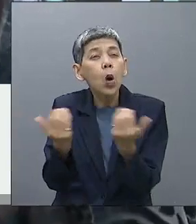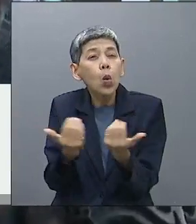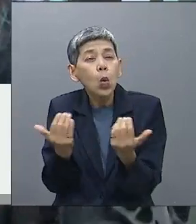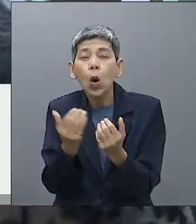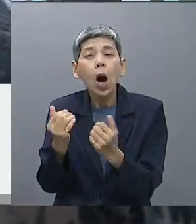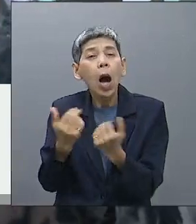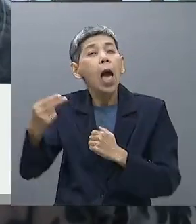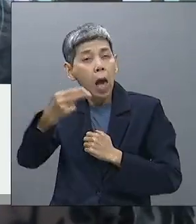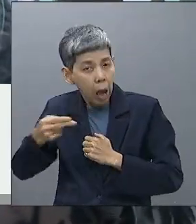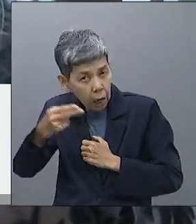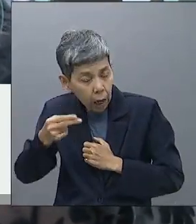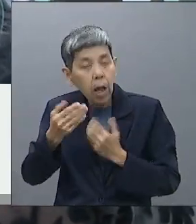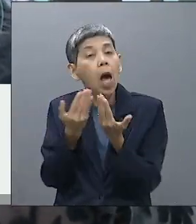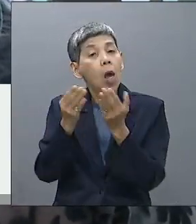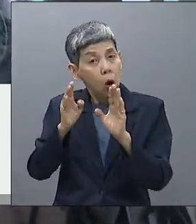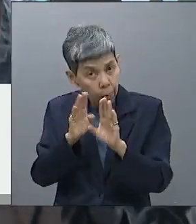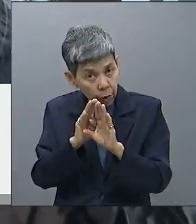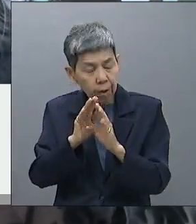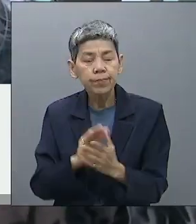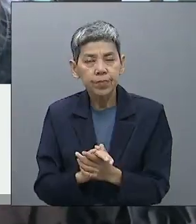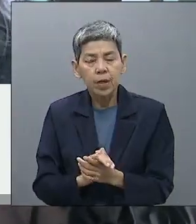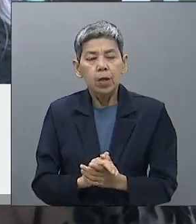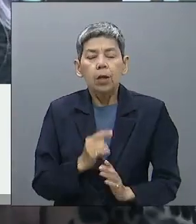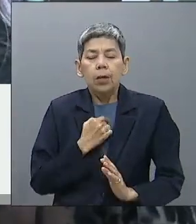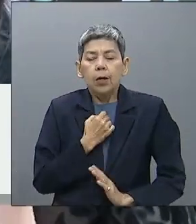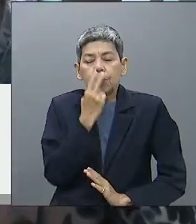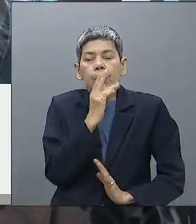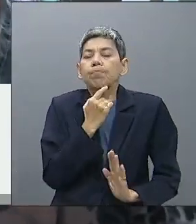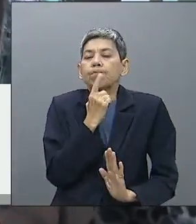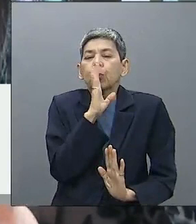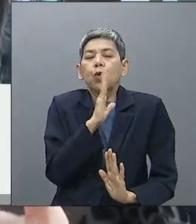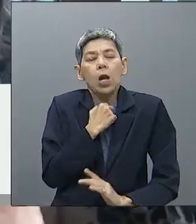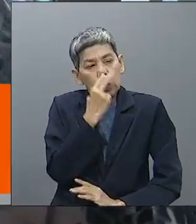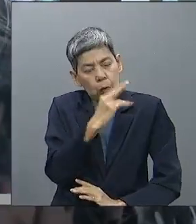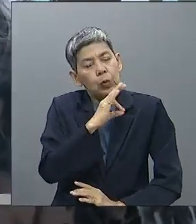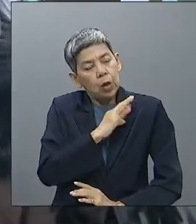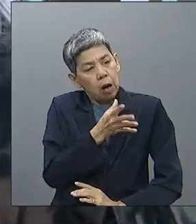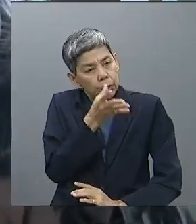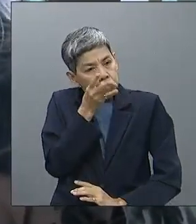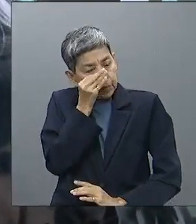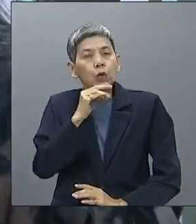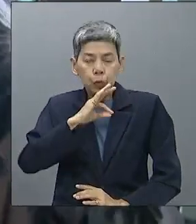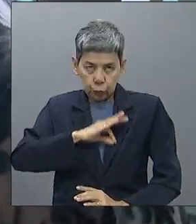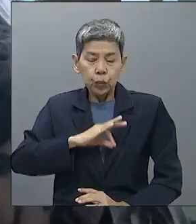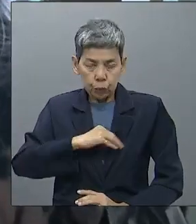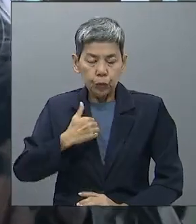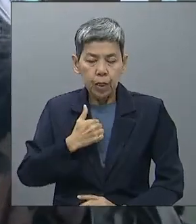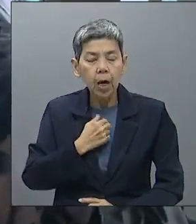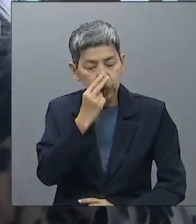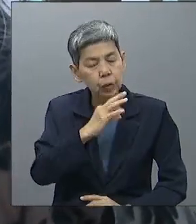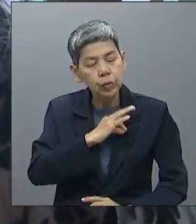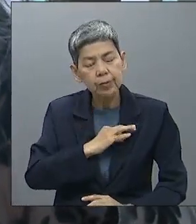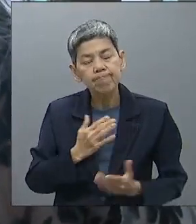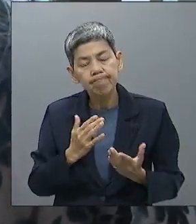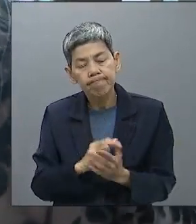พี่ให้ครอบครัวเราไม่ต้องพูดพี่สัมผัสได้จากใจถึงใจพี่สัมผัสได้จ